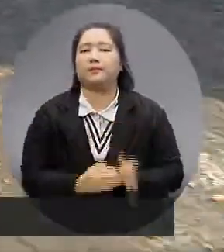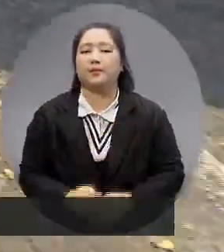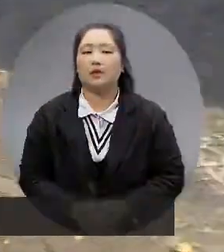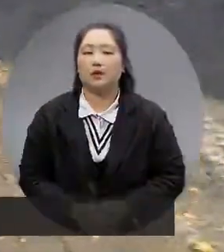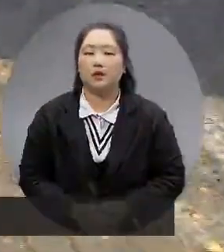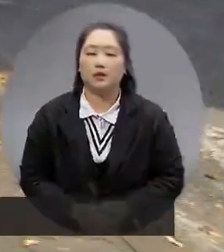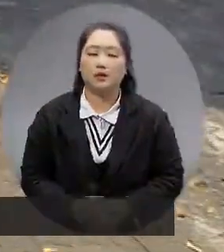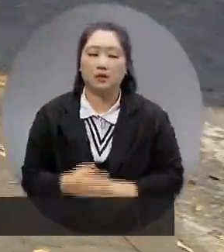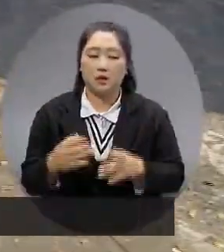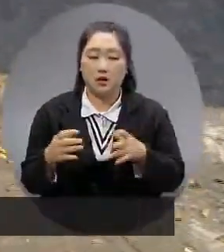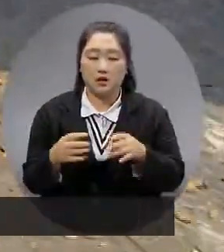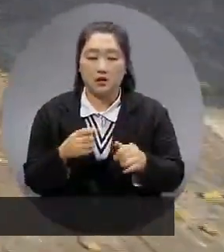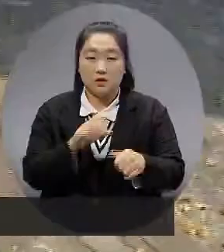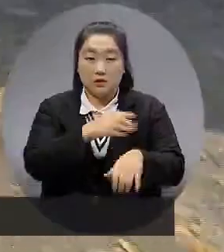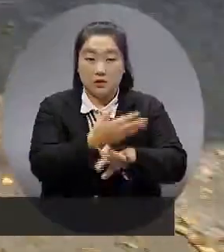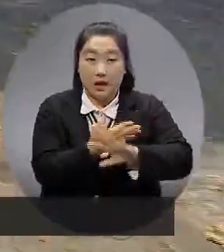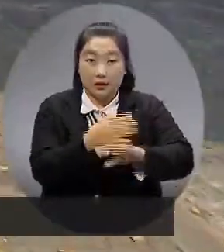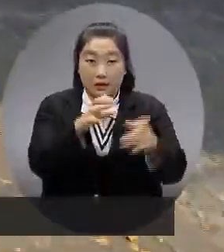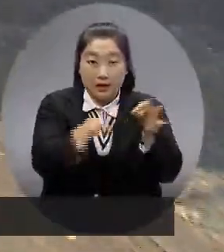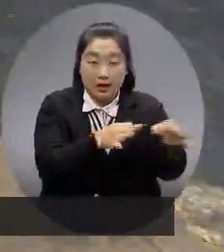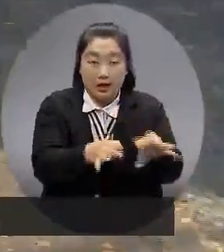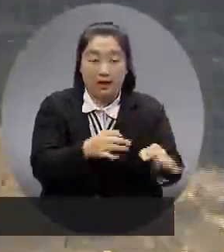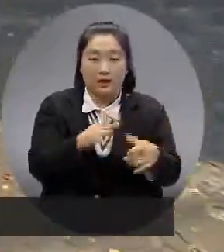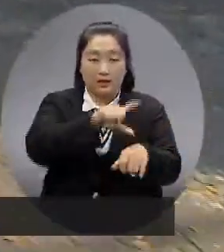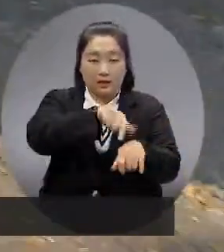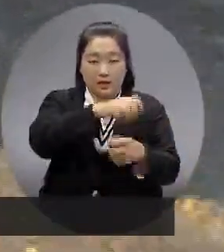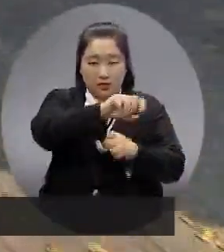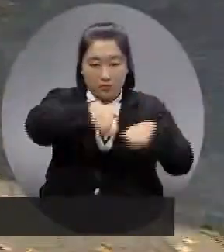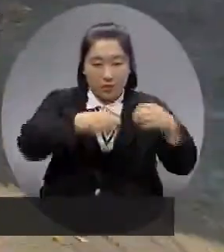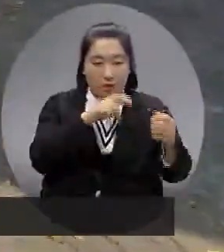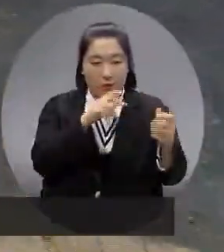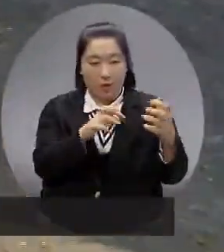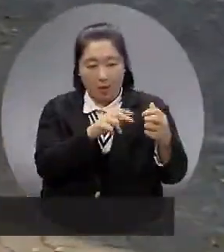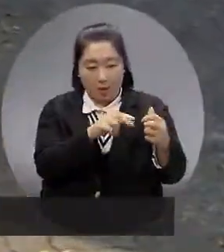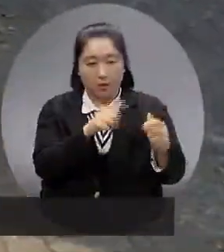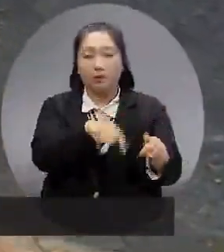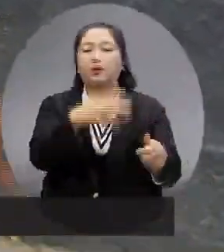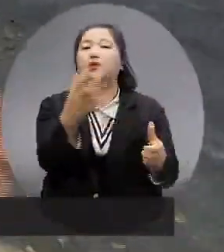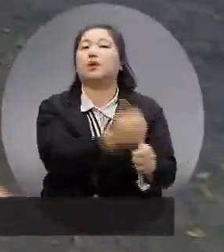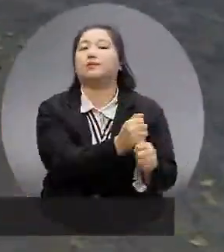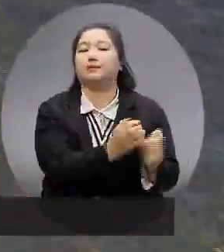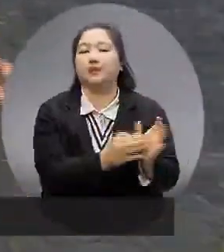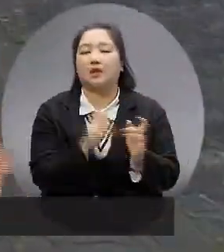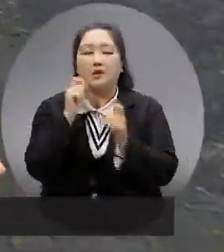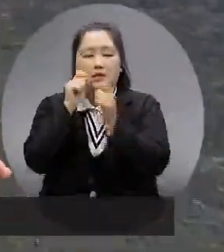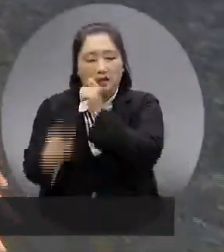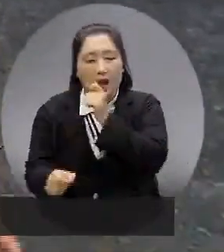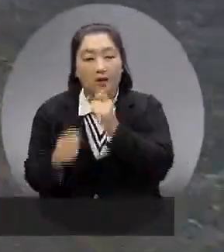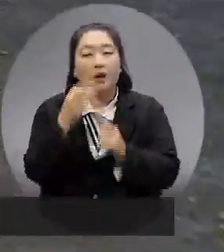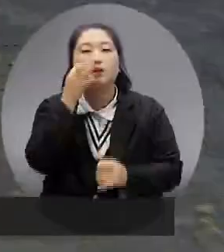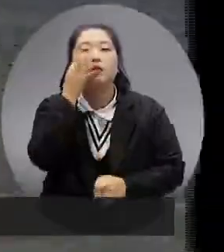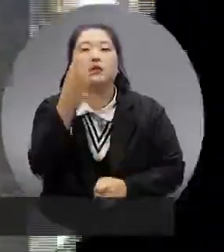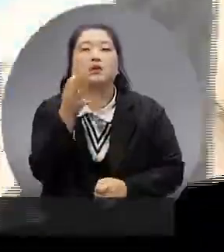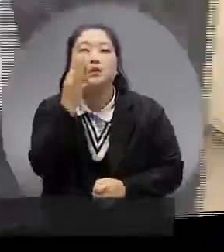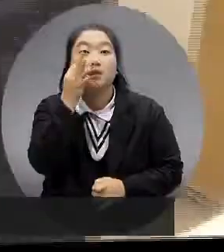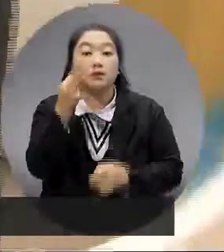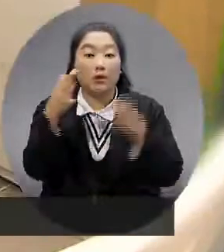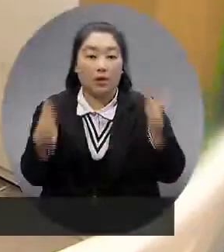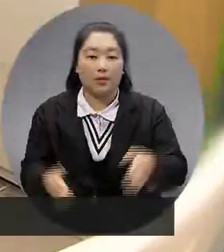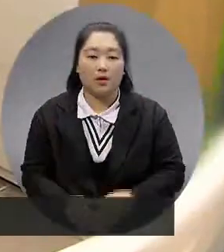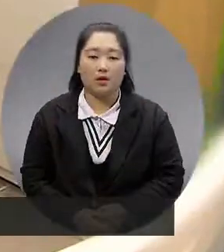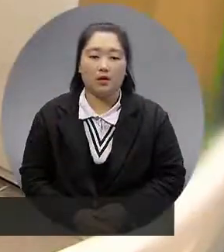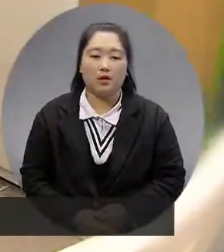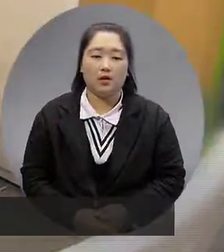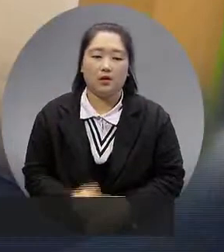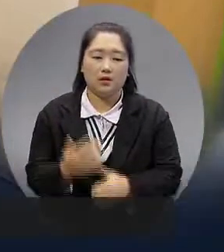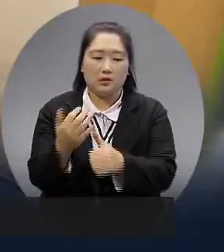또 다른 업주가 시간을 끄는 사이 경찰이 출동해 이곳에서 남성을 붙잡았습니다. 사기 행각을 벌여온 지 10달 만입니다.